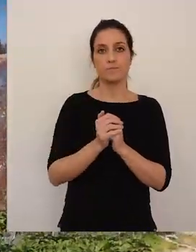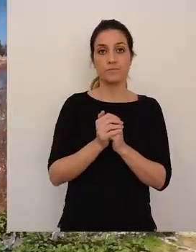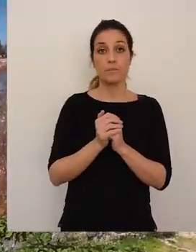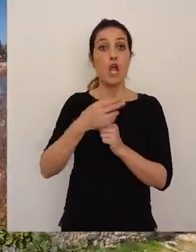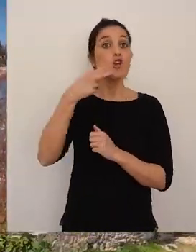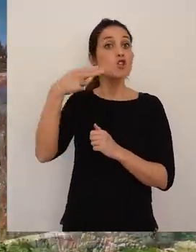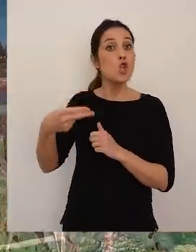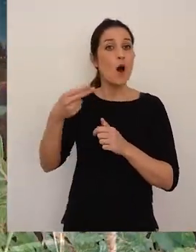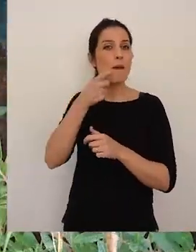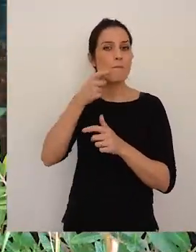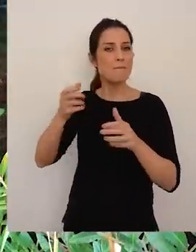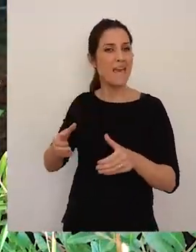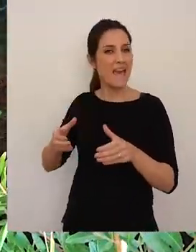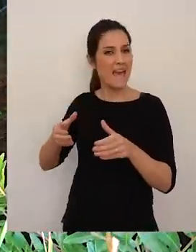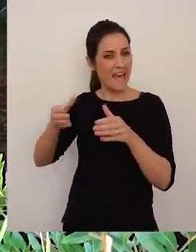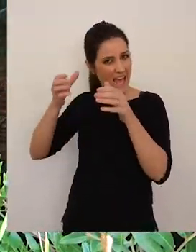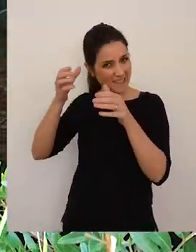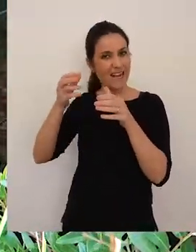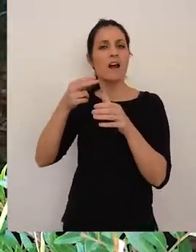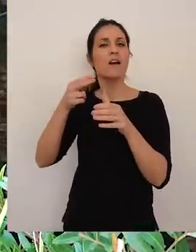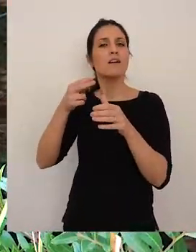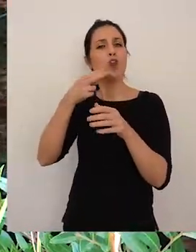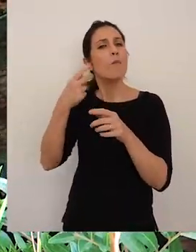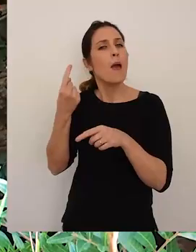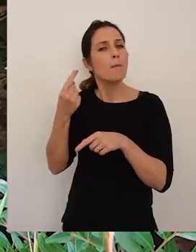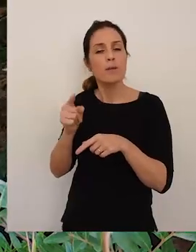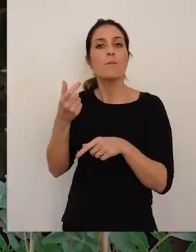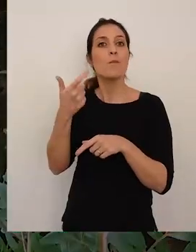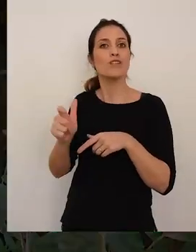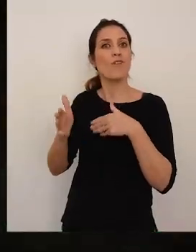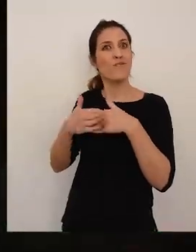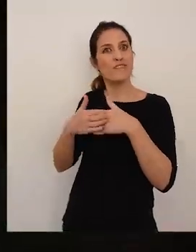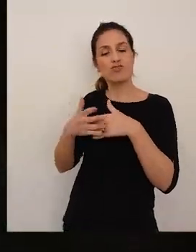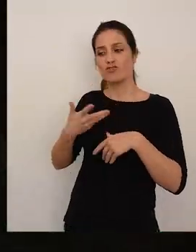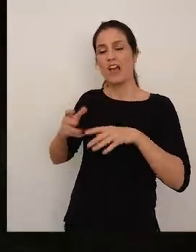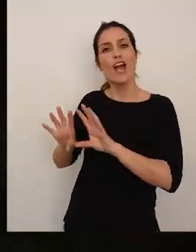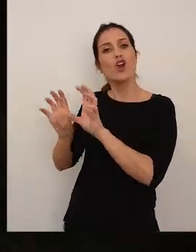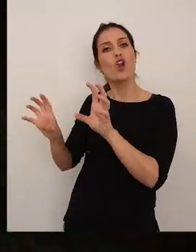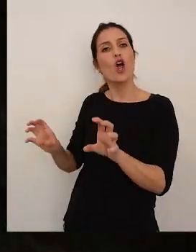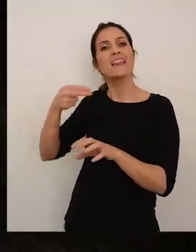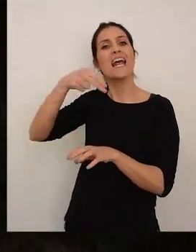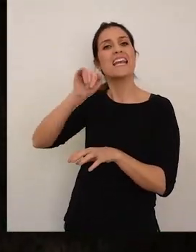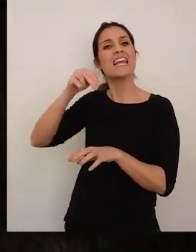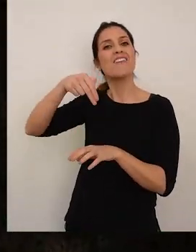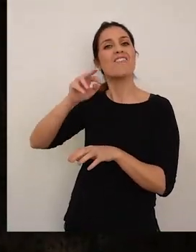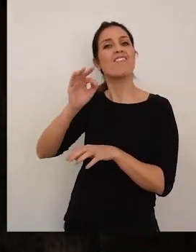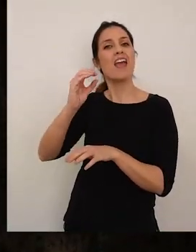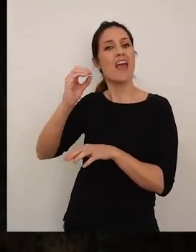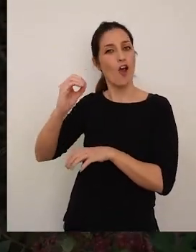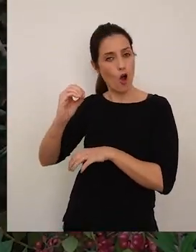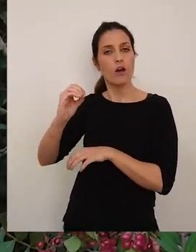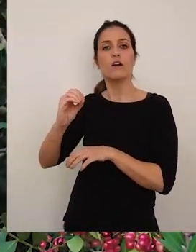Il menhir è chiamato così per la presenza della grotta Ninfeo nelle immediate vicinanze. La grotta